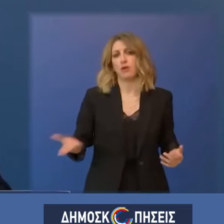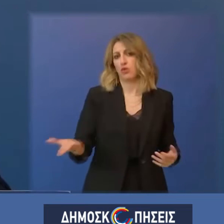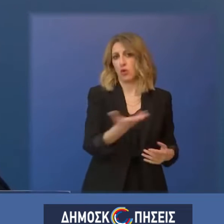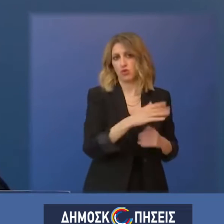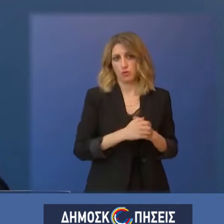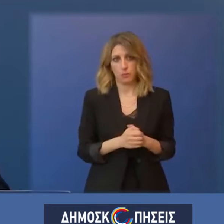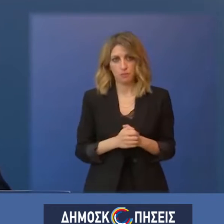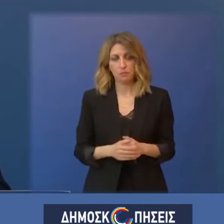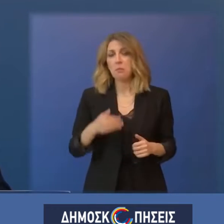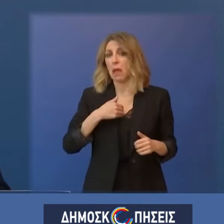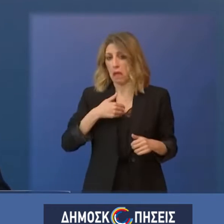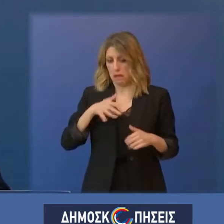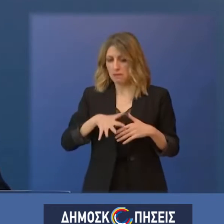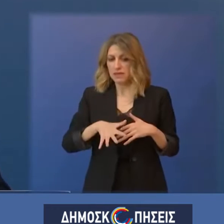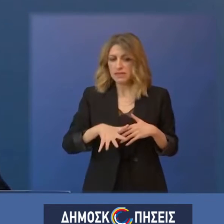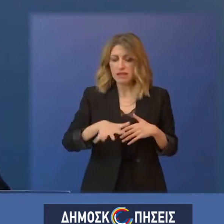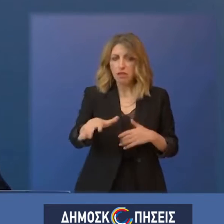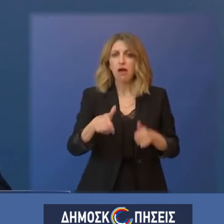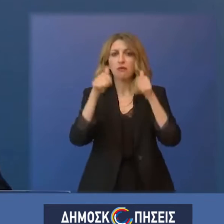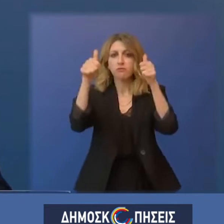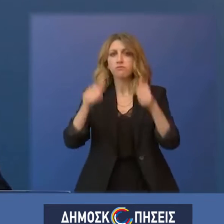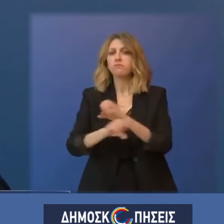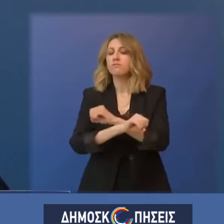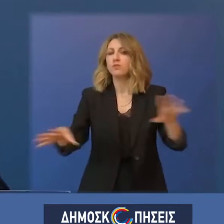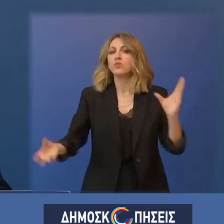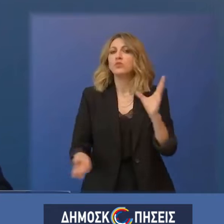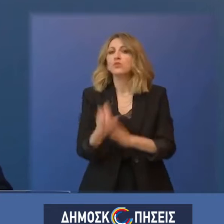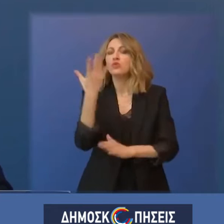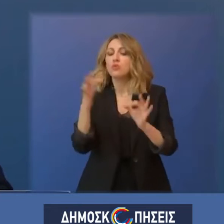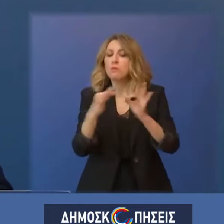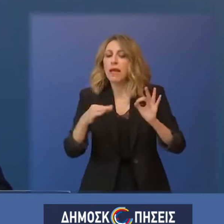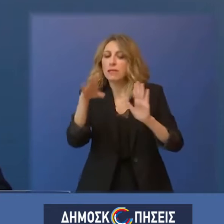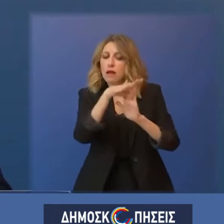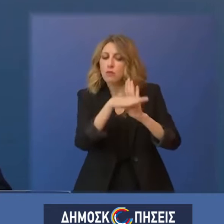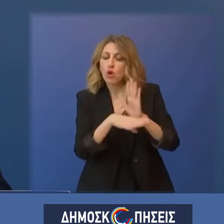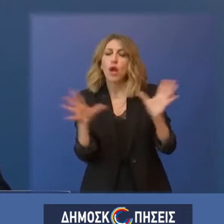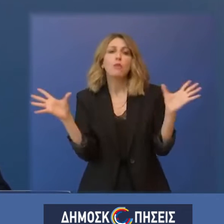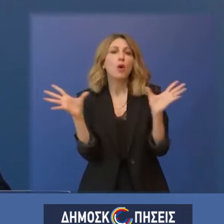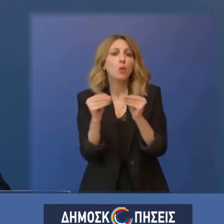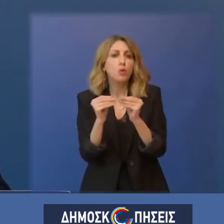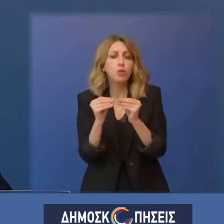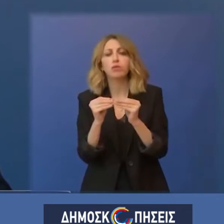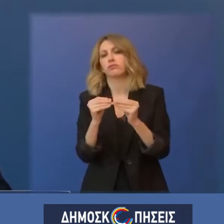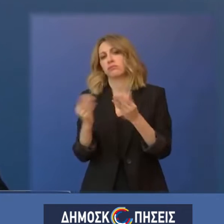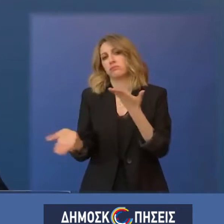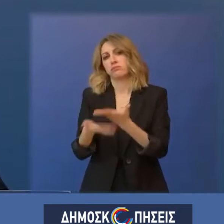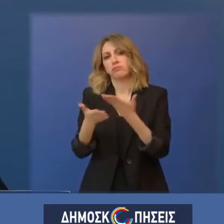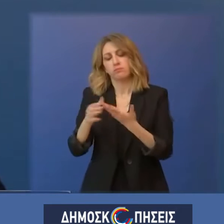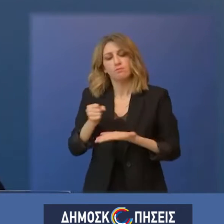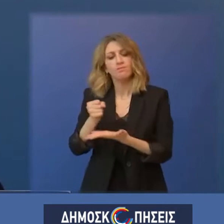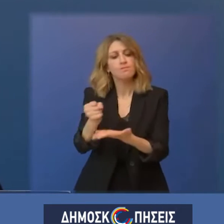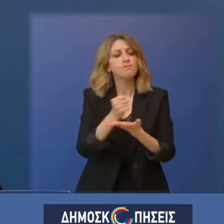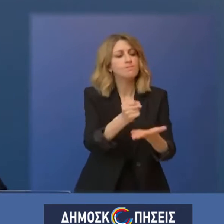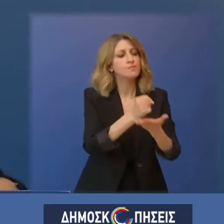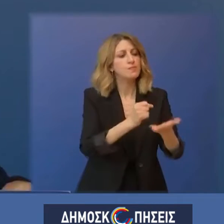θα ανακοινώσουμε ένα νέο πλαίσιο στήριξης της κοινωνίας και των επιχειρήσεων, το οποίο θα απαντά πιστικότατα και δραστικότατα στο